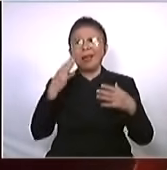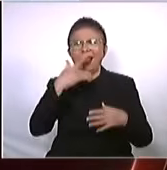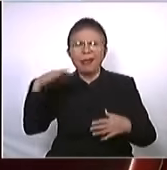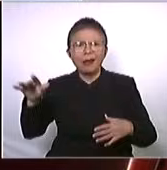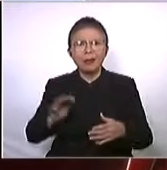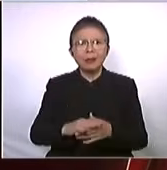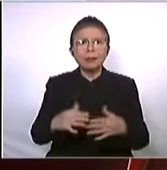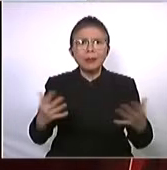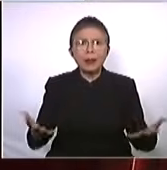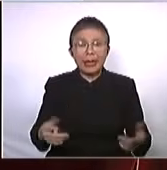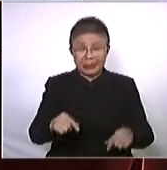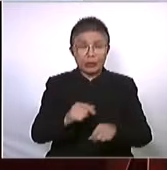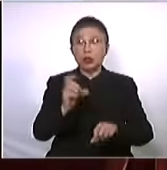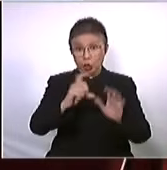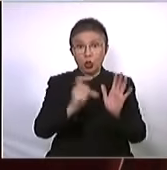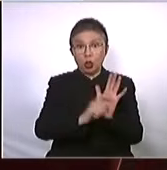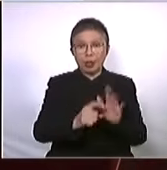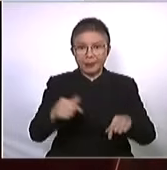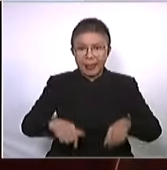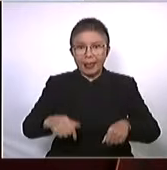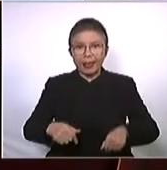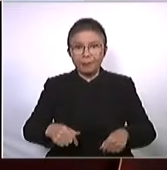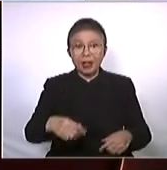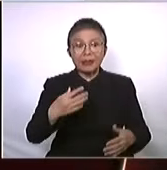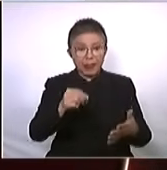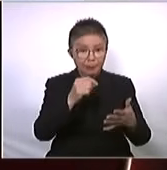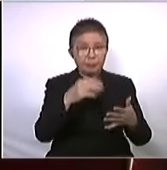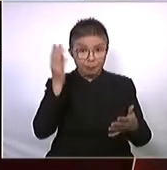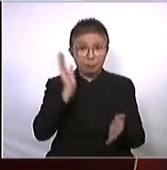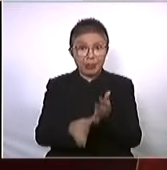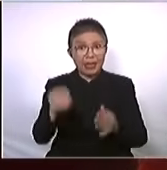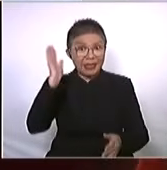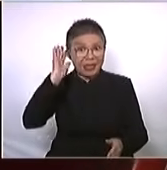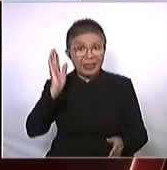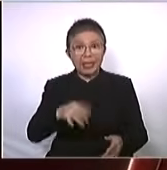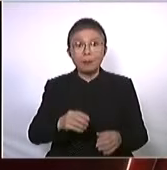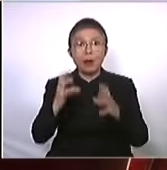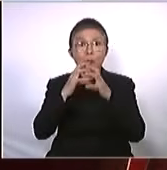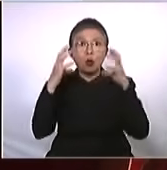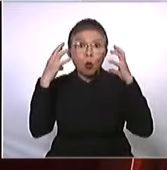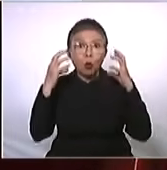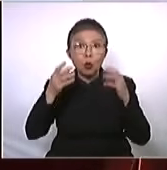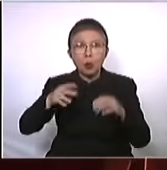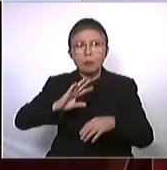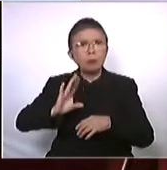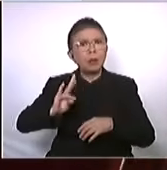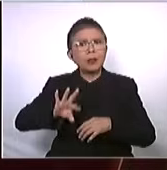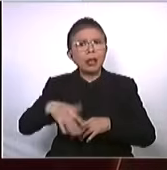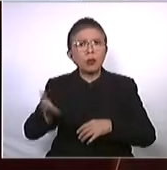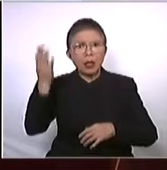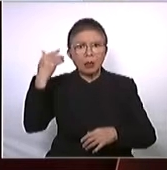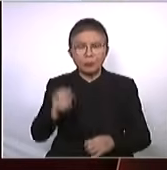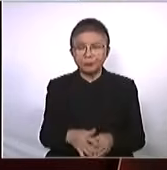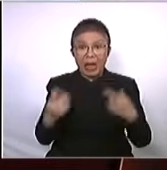sebenarnya Coba sekarang ini kalau data yang Pernah saya dengar dari Pak Prabowo beberapa tahun lalu